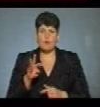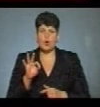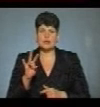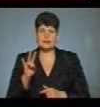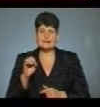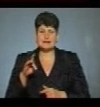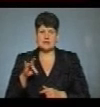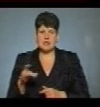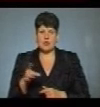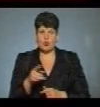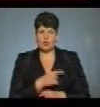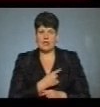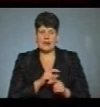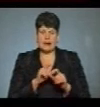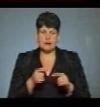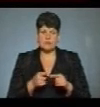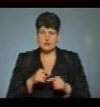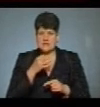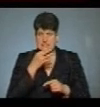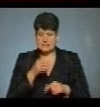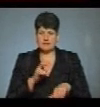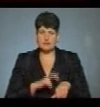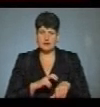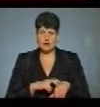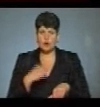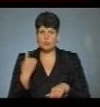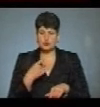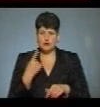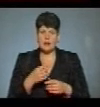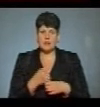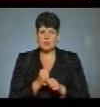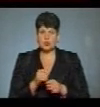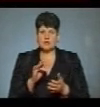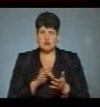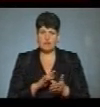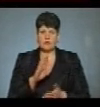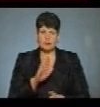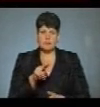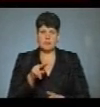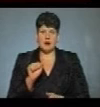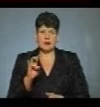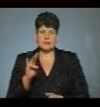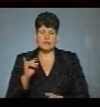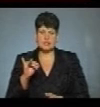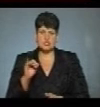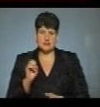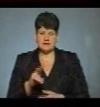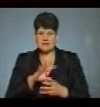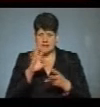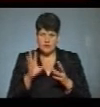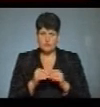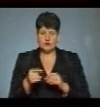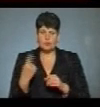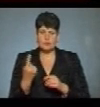районної лікарні. Про це повідомив лікар-епідеміолог обласного лабораторного центру Володимир Паничев. Загалом на Тернопільщині є